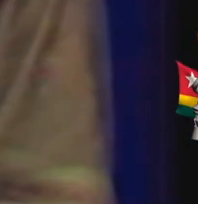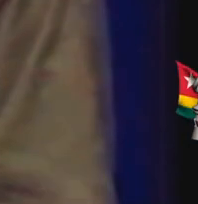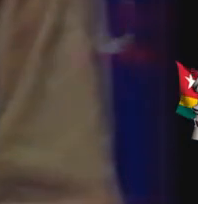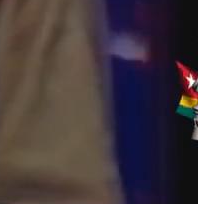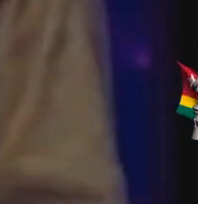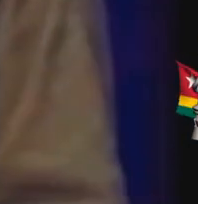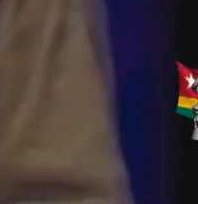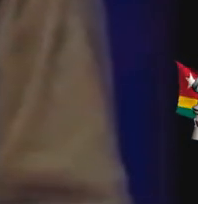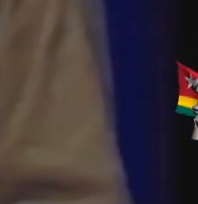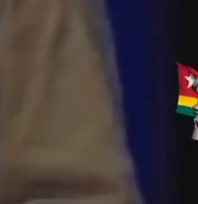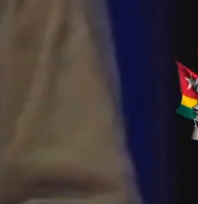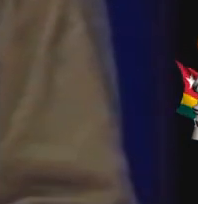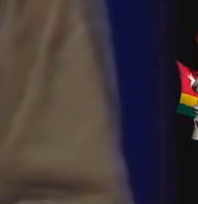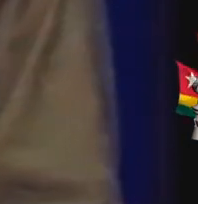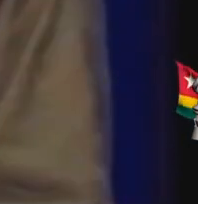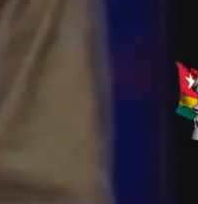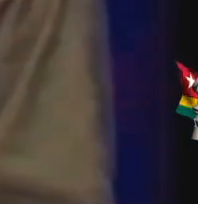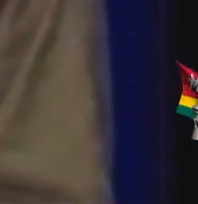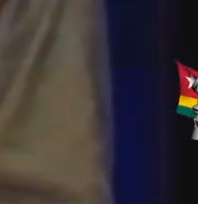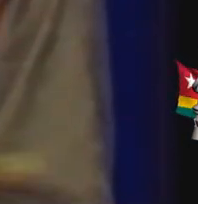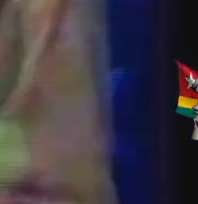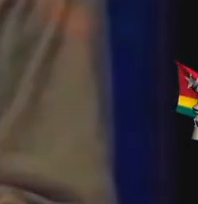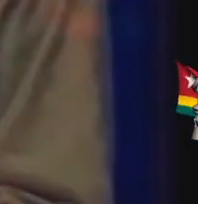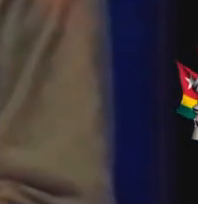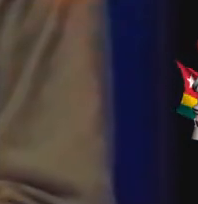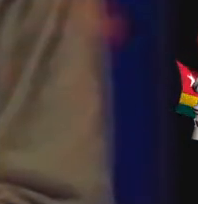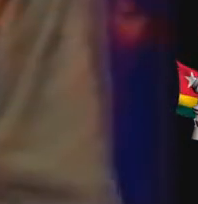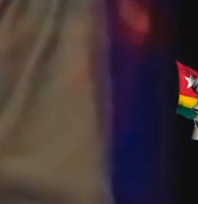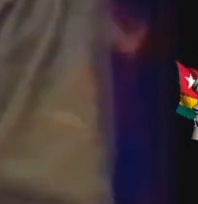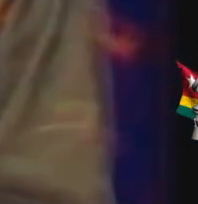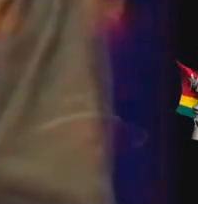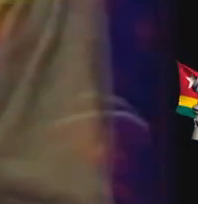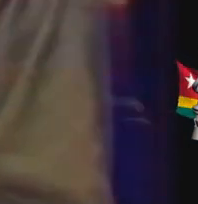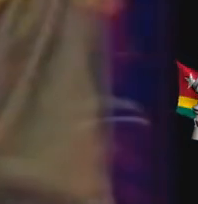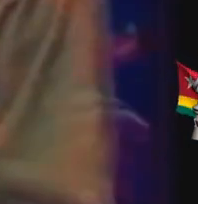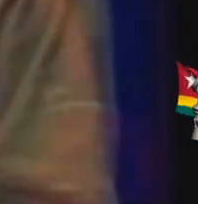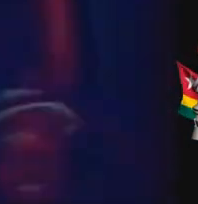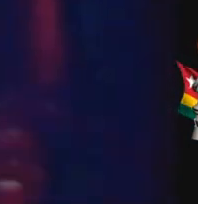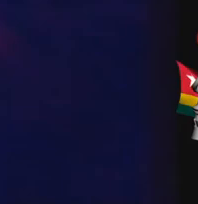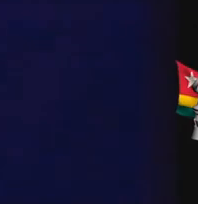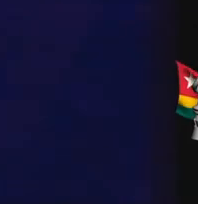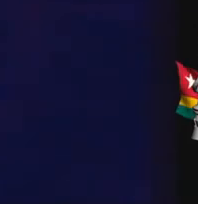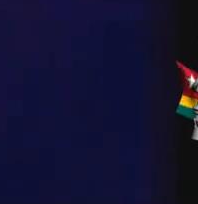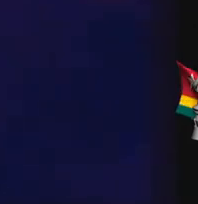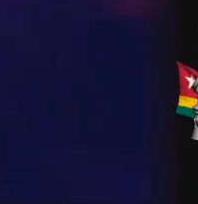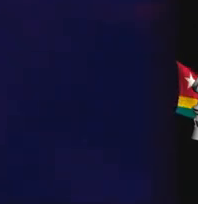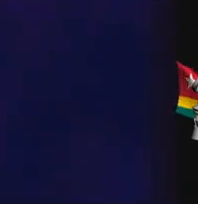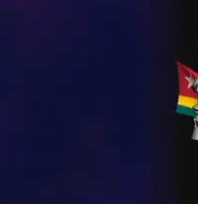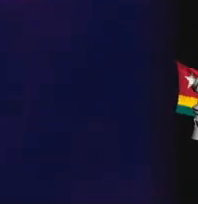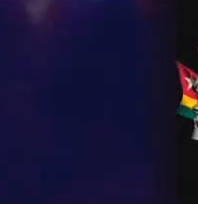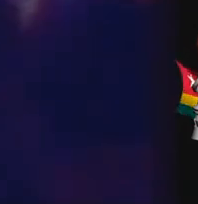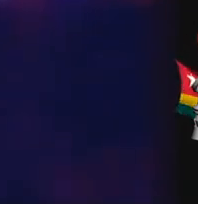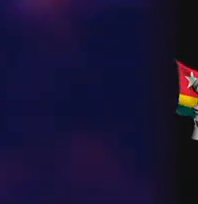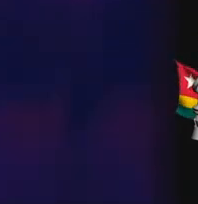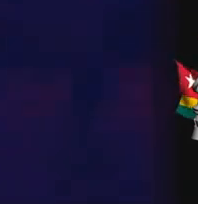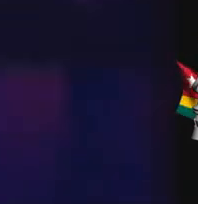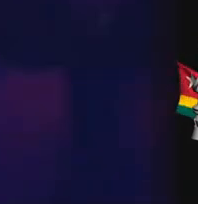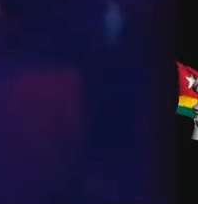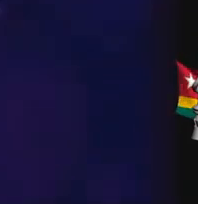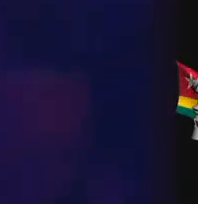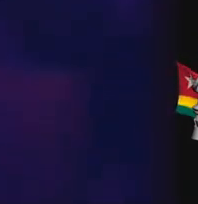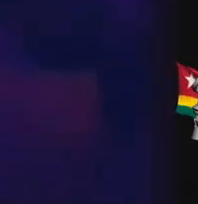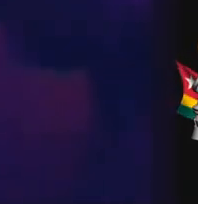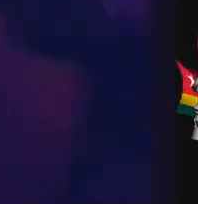Avril, j'admire toutes les couleurs de mon pays. Le 27 avril, oh